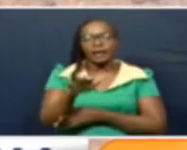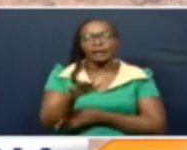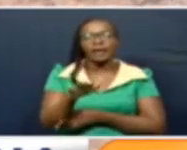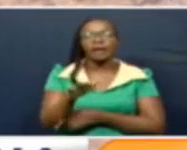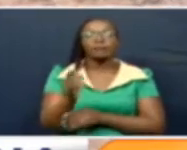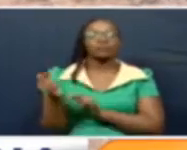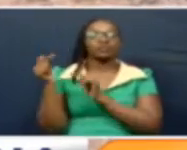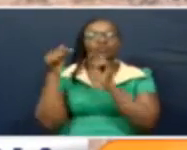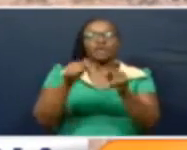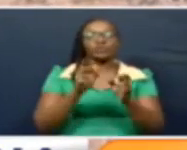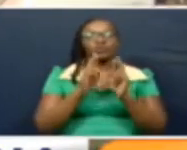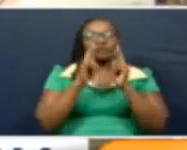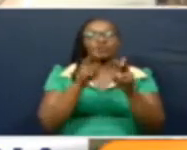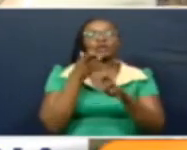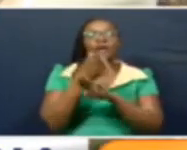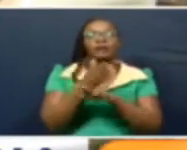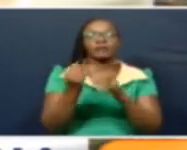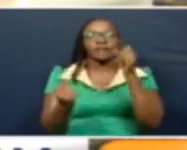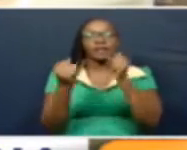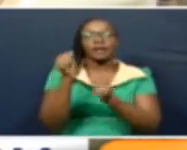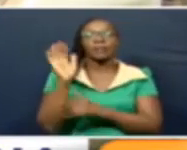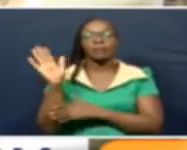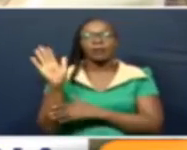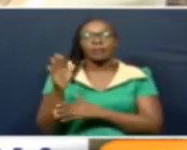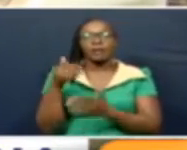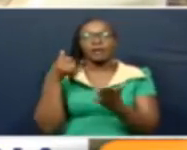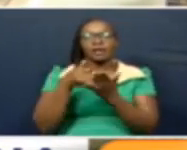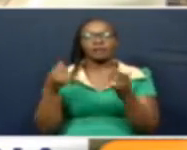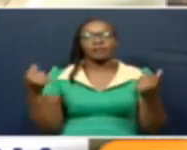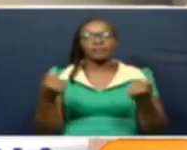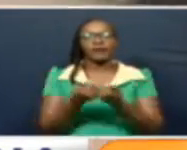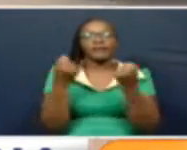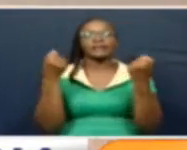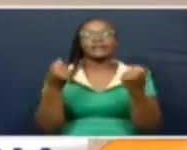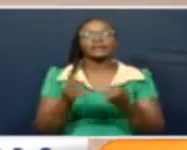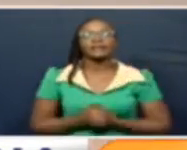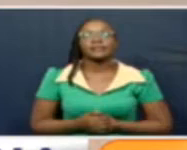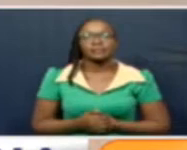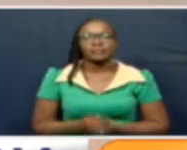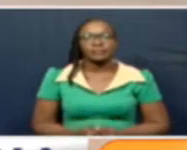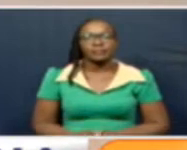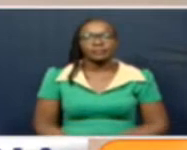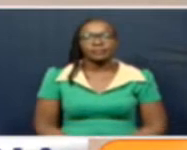amefika kupiga ripoti baada ya gari lake kuhusika katika ajali ya barabarani.